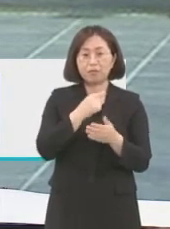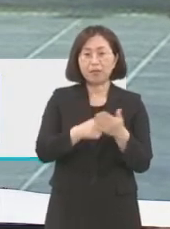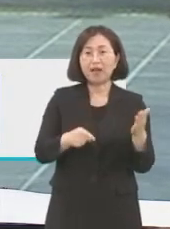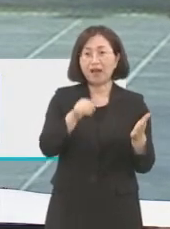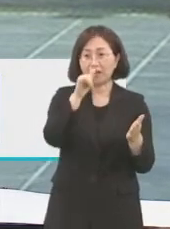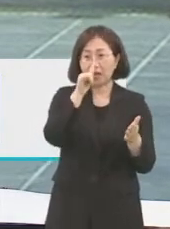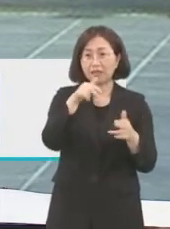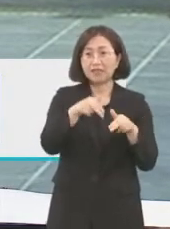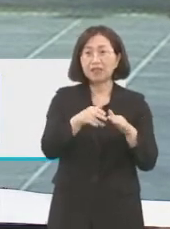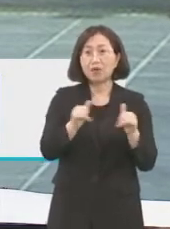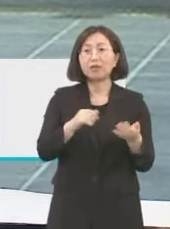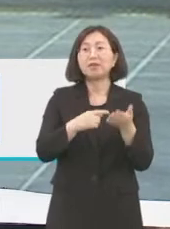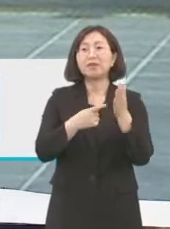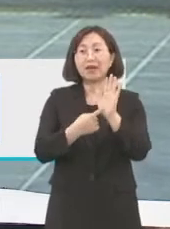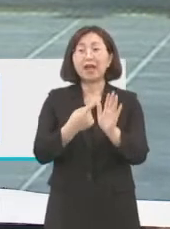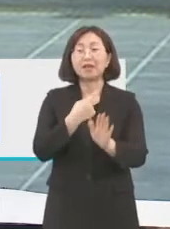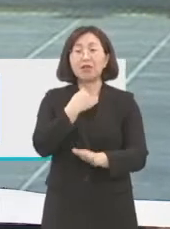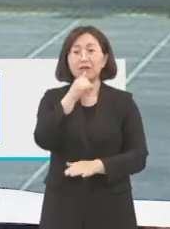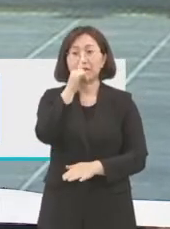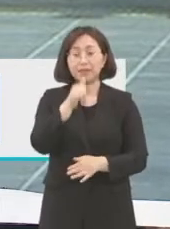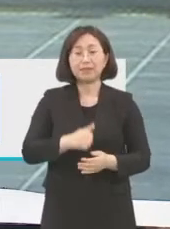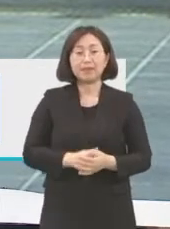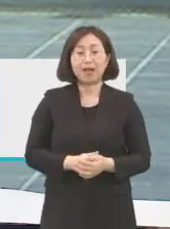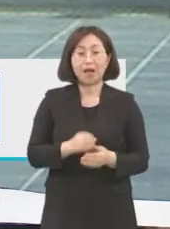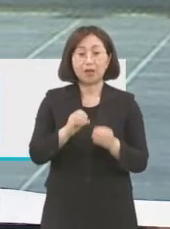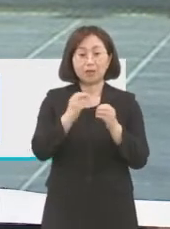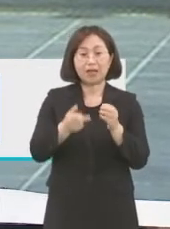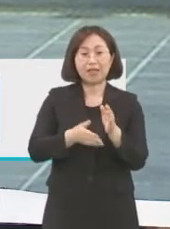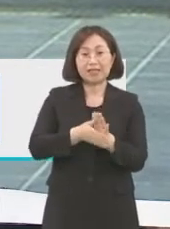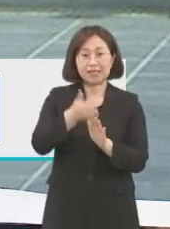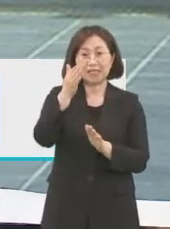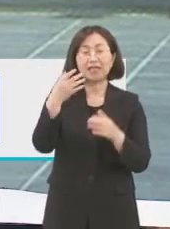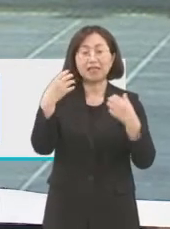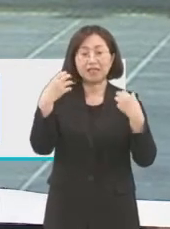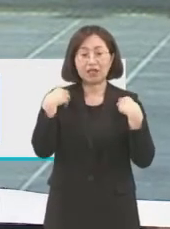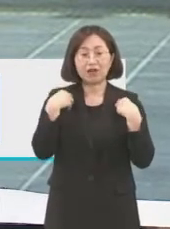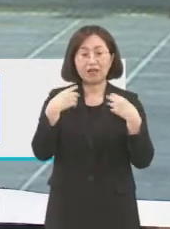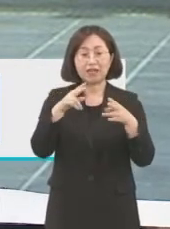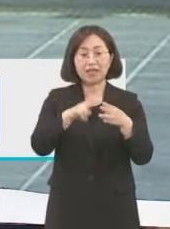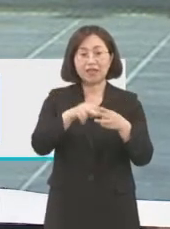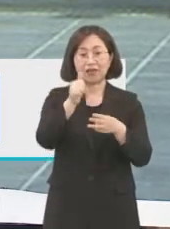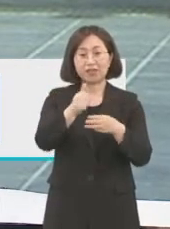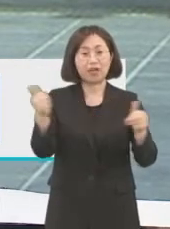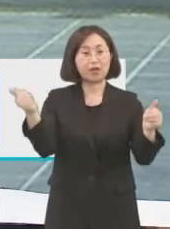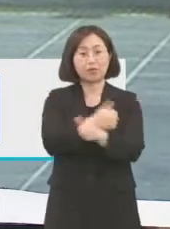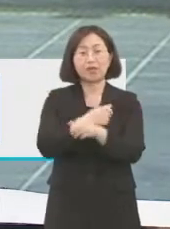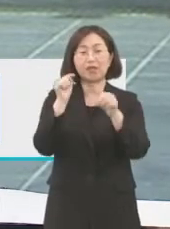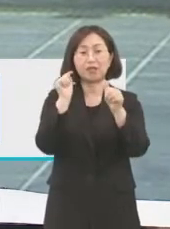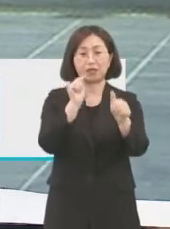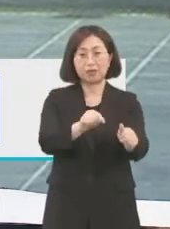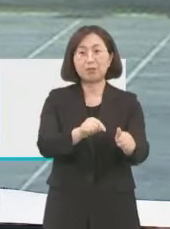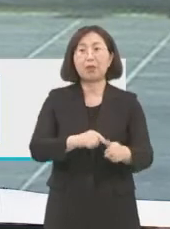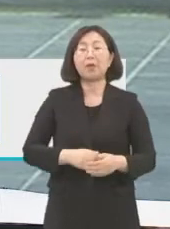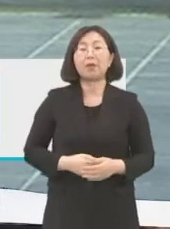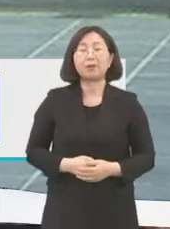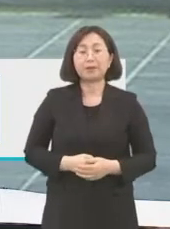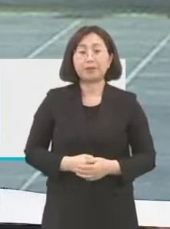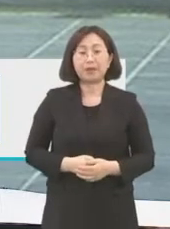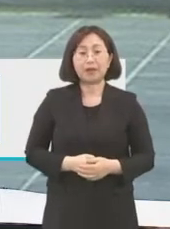호소를 저희 TJB에서 전해드렸는데요. 논산시가 결국 센터장의 교체를 통보하면서 대응에